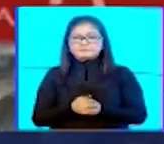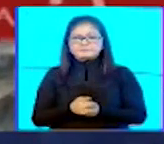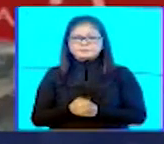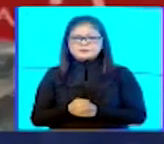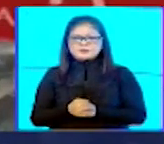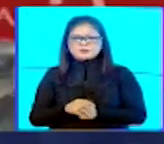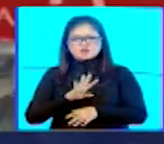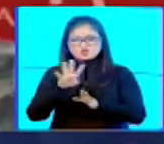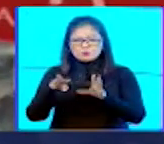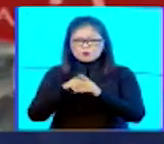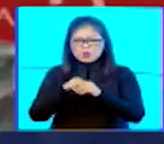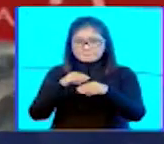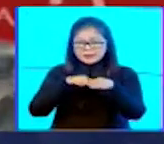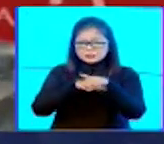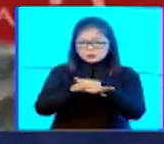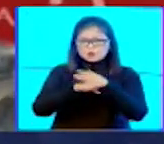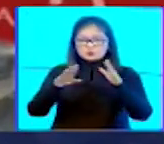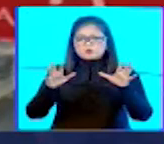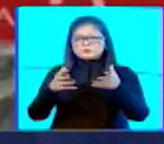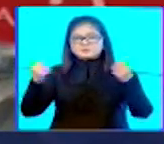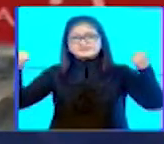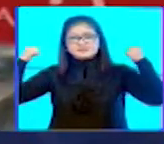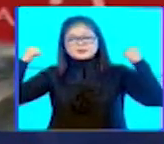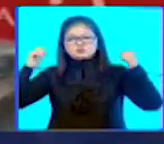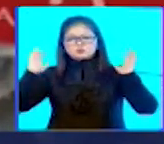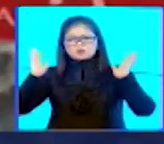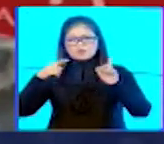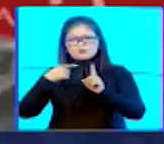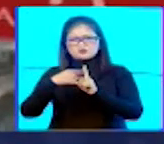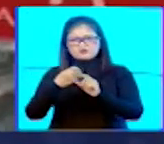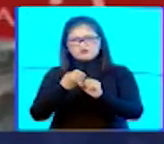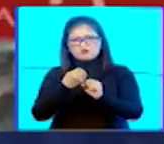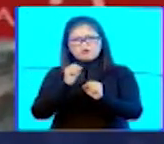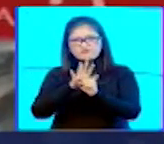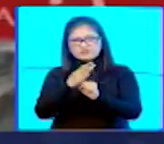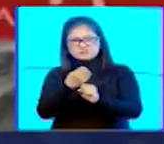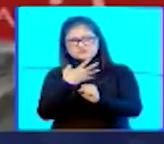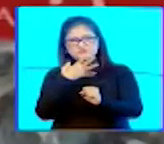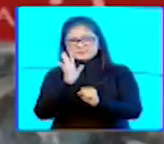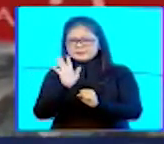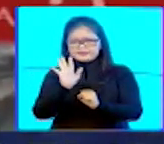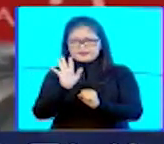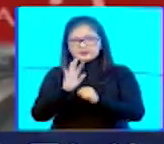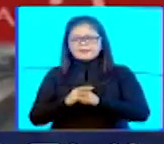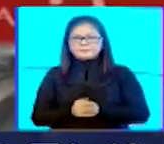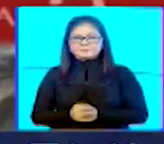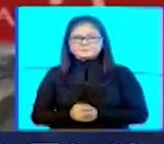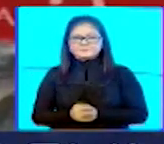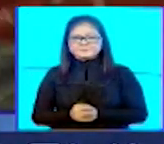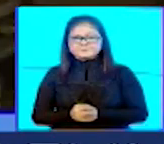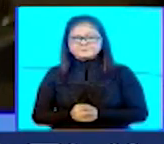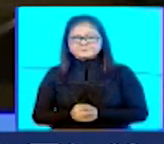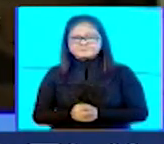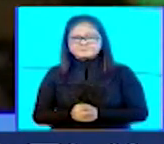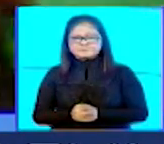yang berada di pusat belanja dalam keadaan sehat ataupun tidak terpapar COVID-19. Jadi saya kira itu satu tambahan ketentuan yang berlaku pada